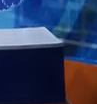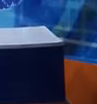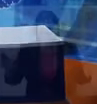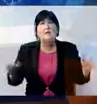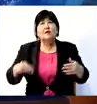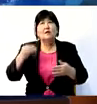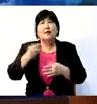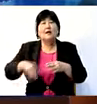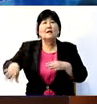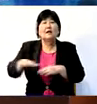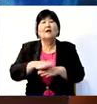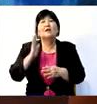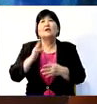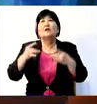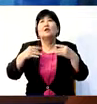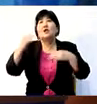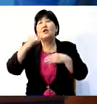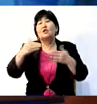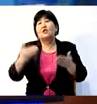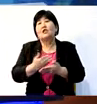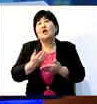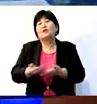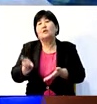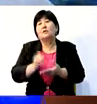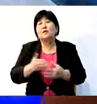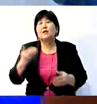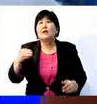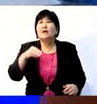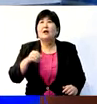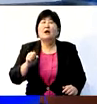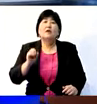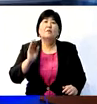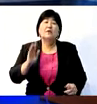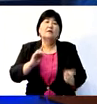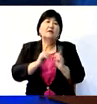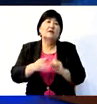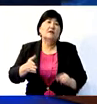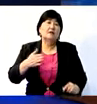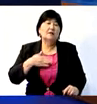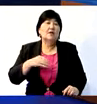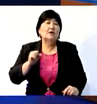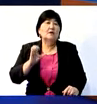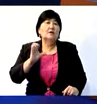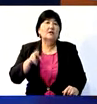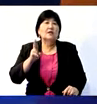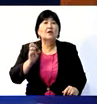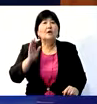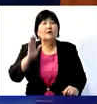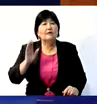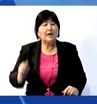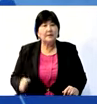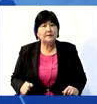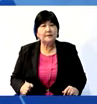Ассаламу алейкум, ардақты ағайын, тікелей эфирде кешкі жаңалықтар. Онымен таныстыратын мен Талант Айымбетов, сурд аударма қызметінде Айткүл Садықова.